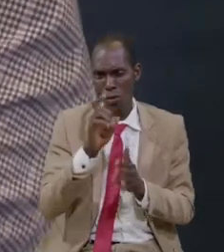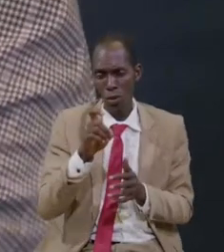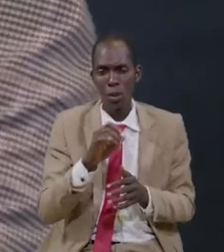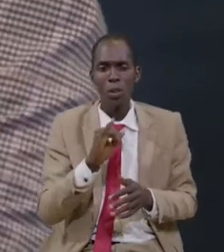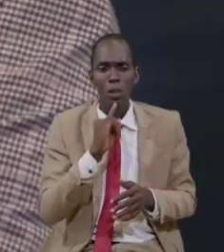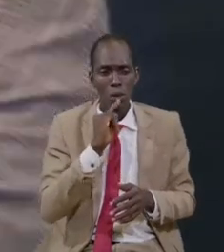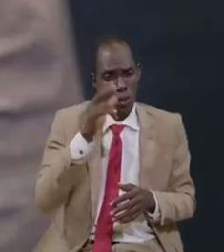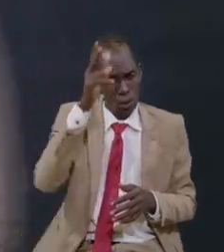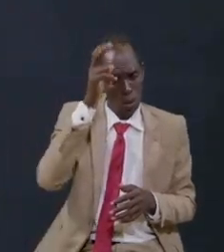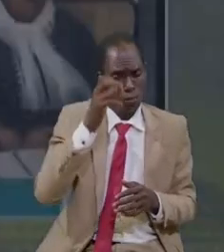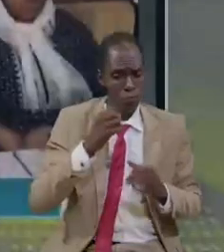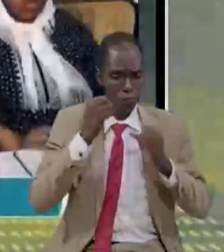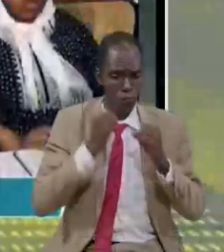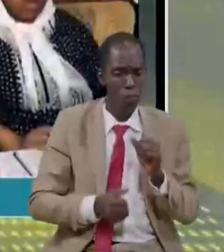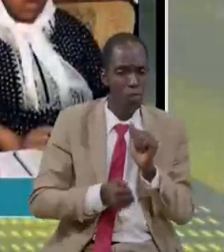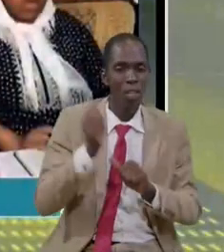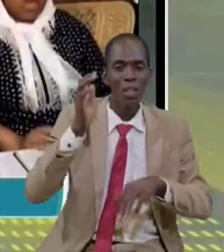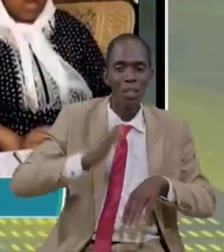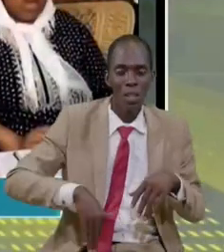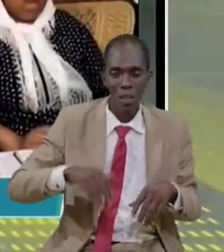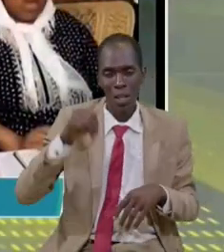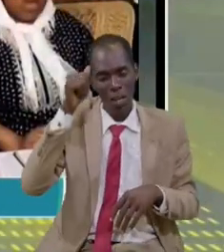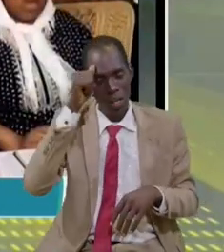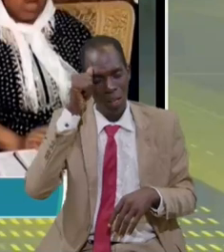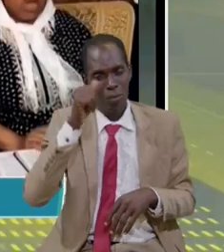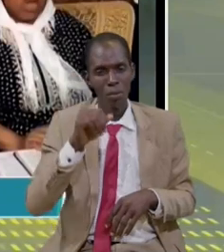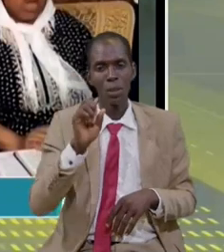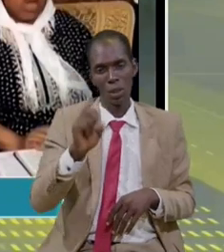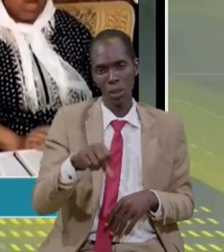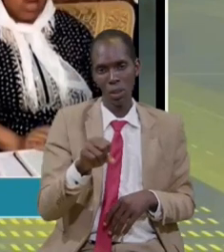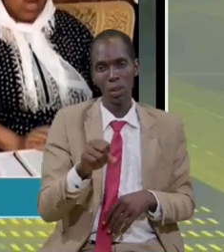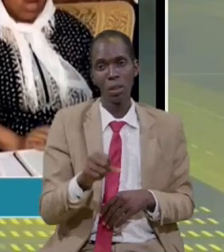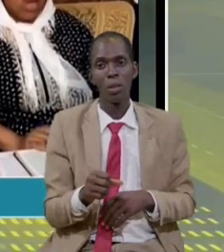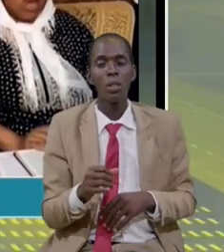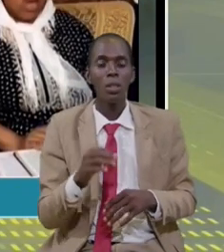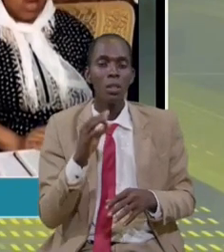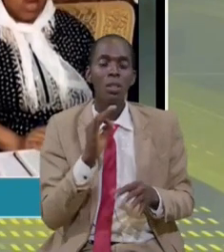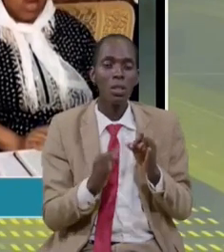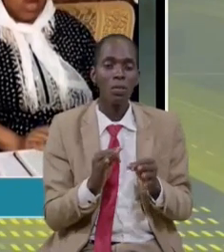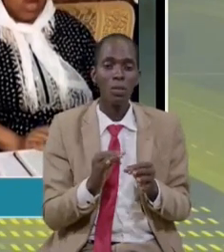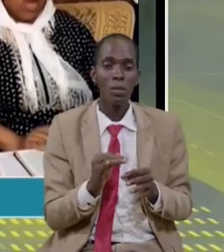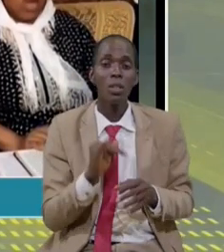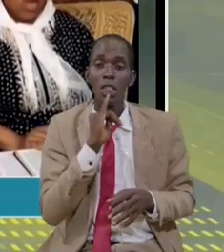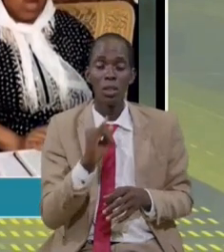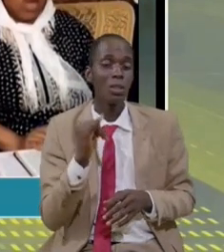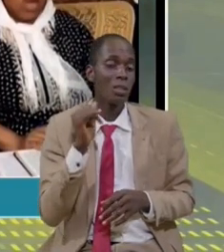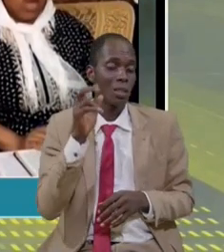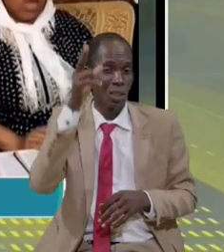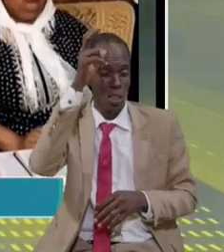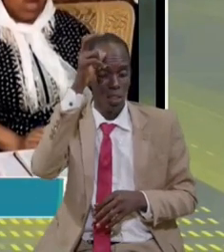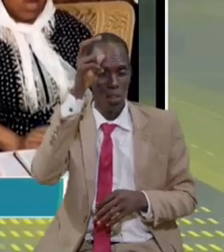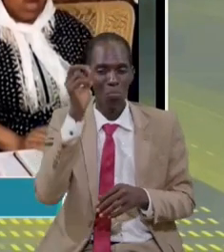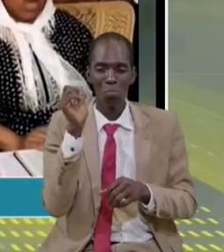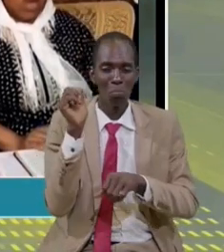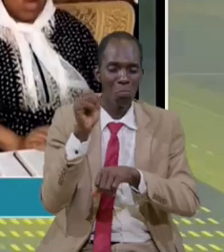fort que tous les descendants d'Adam. Si Satan était plus fort que Ève, de toute